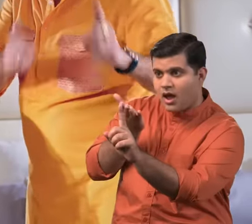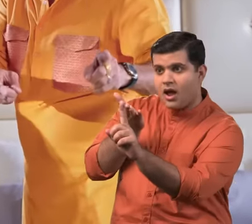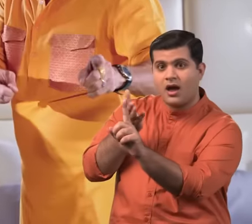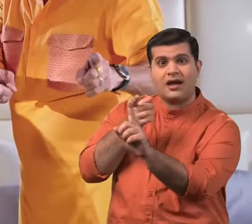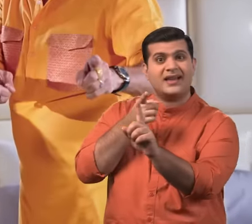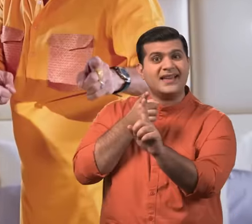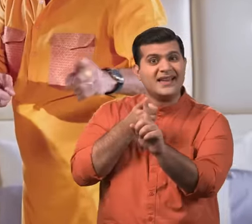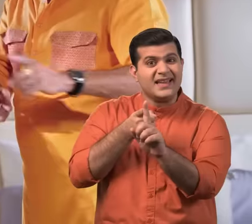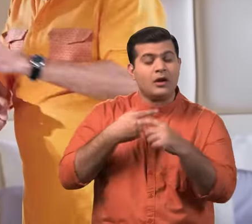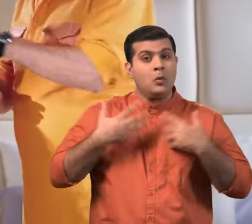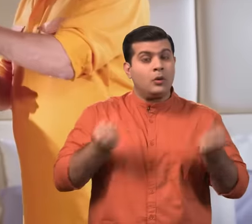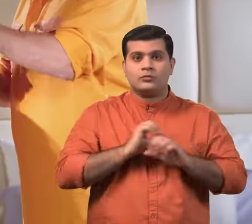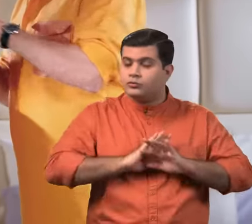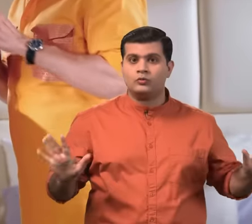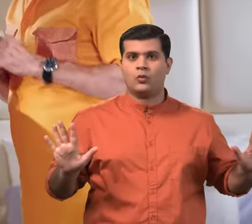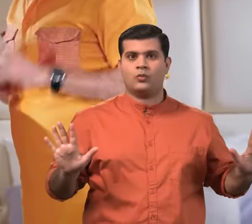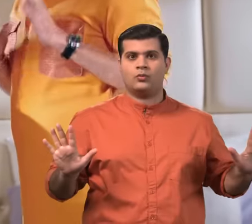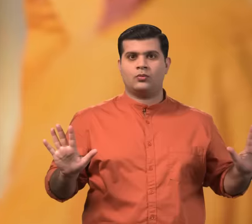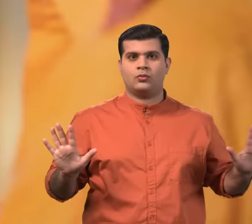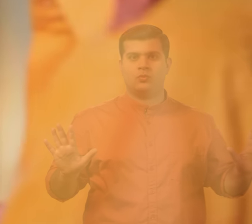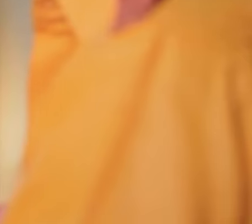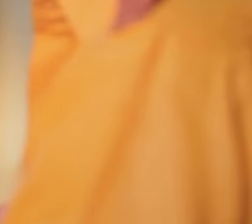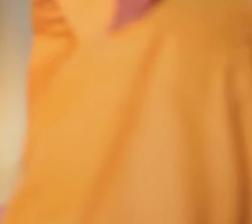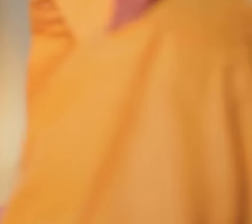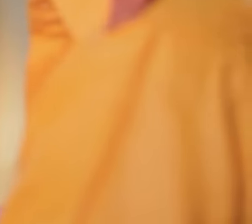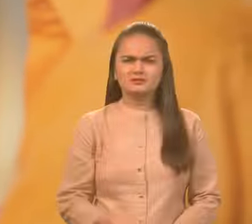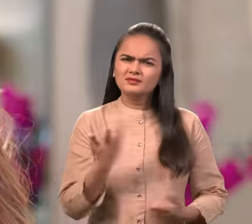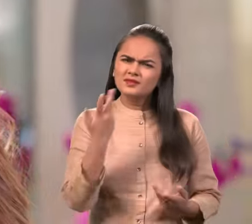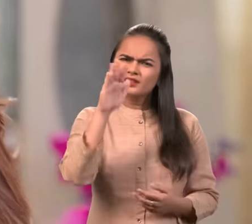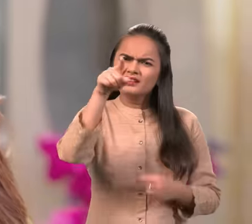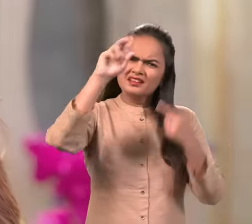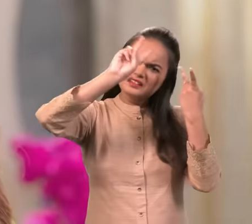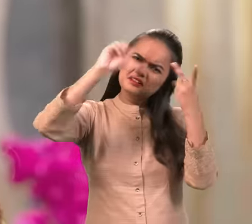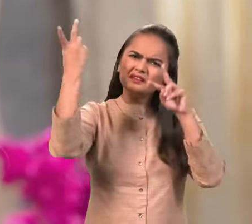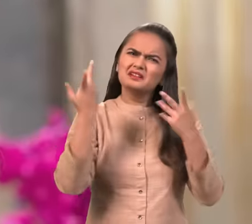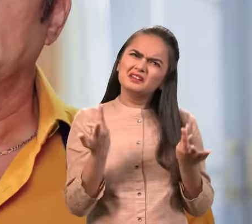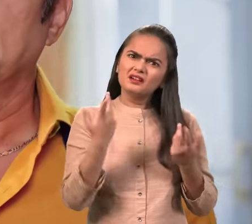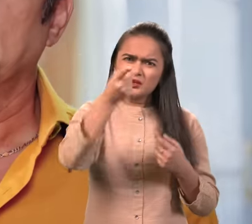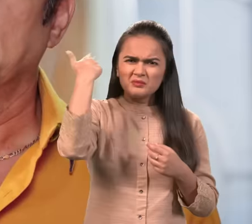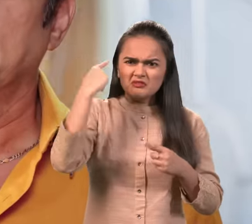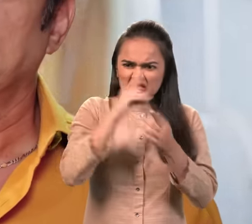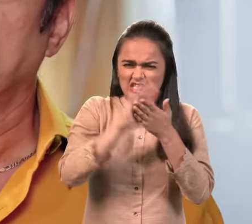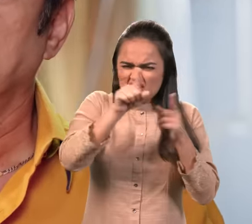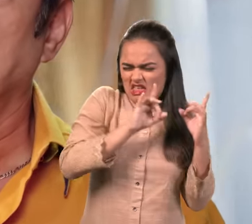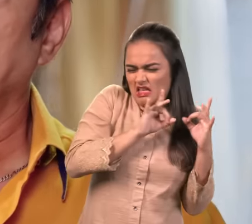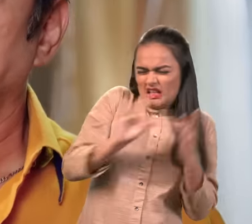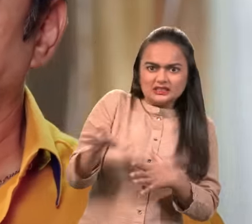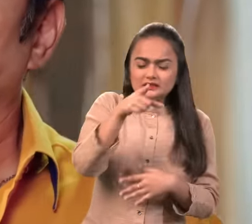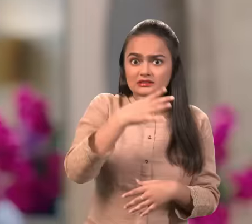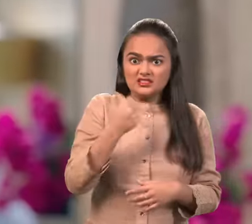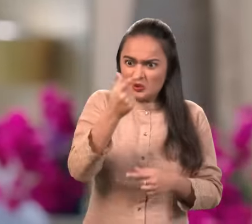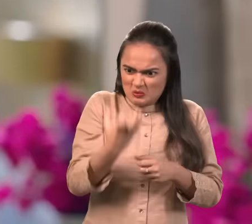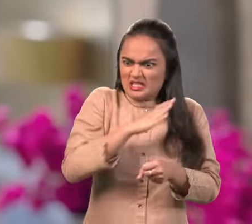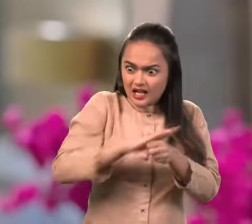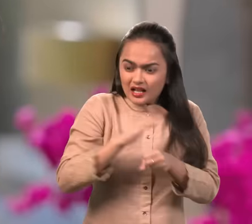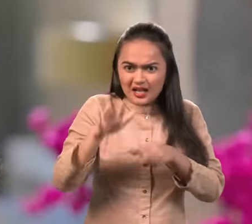सामने आएगी, जो मैं नहीं चाहता। क्या हो गया आपको पापा जी? आप तो हीर से इतनी